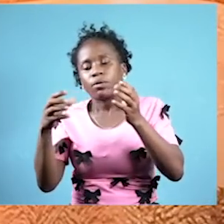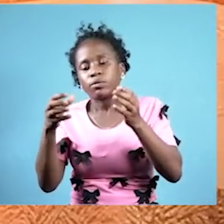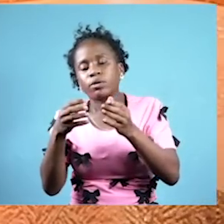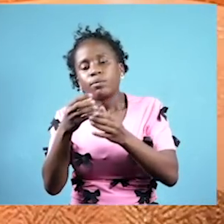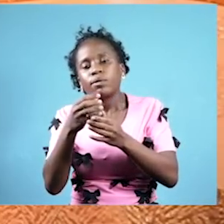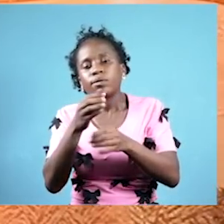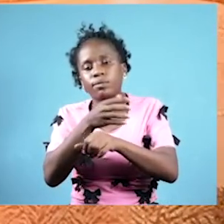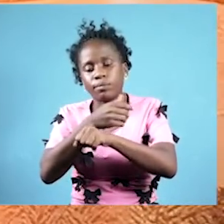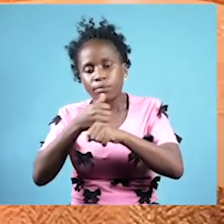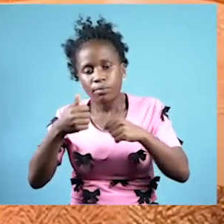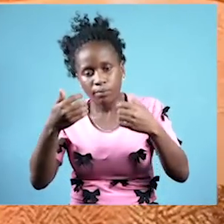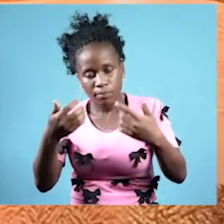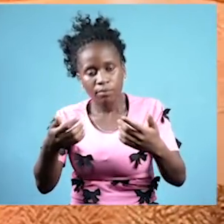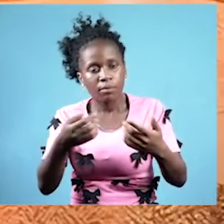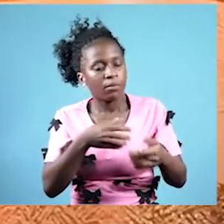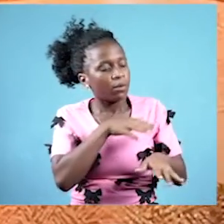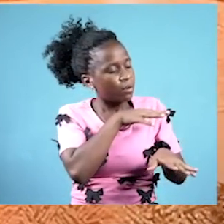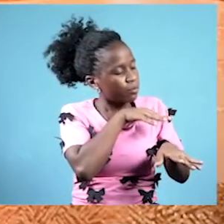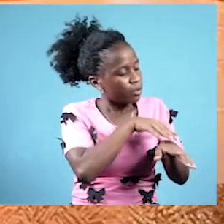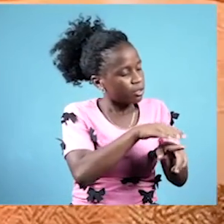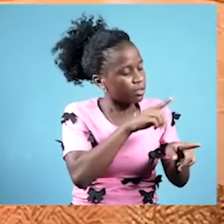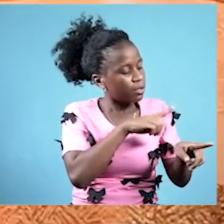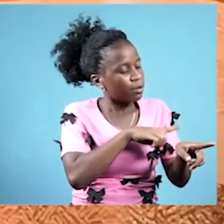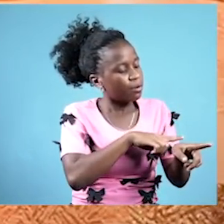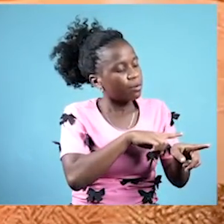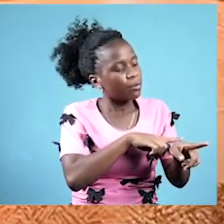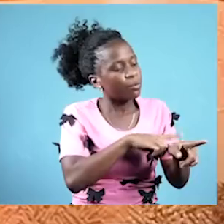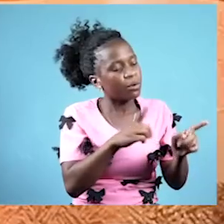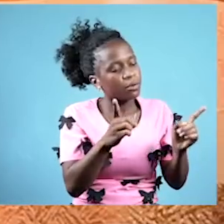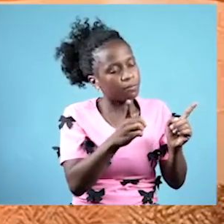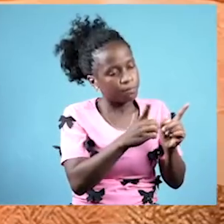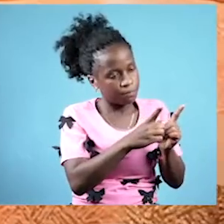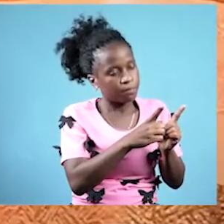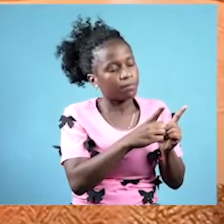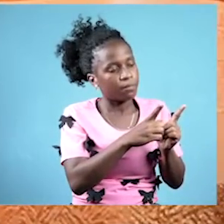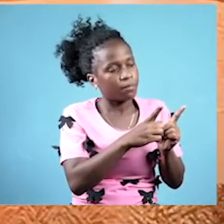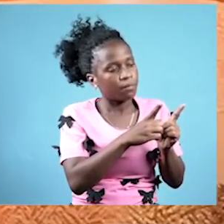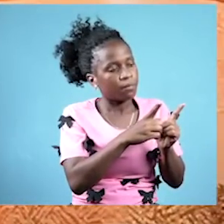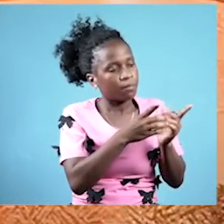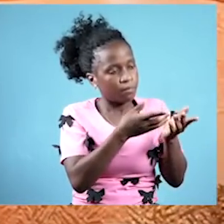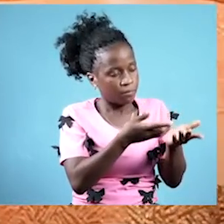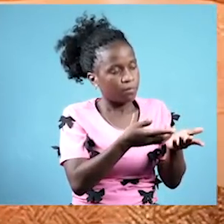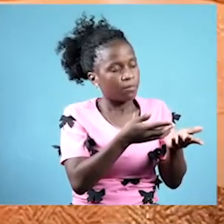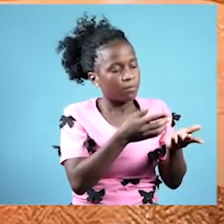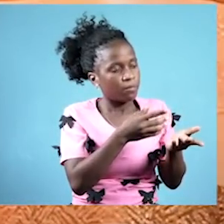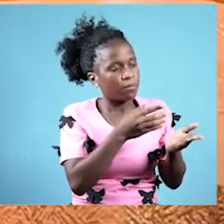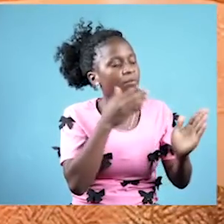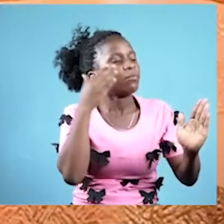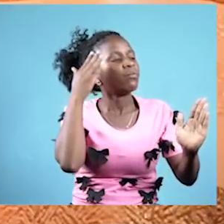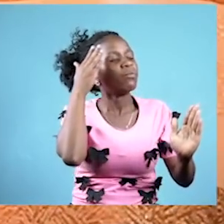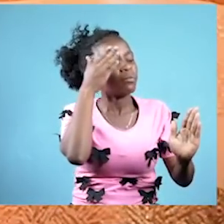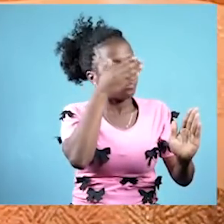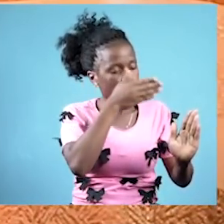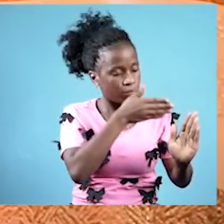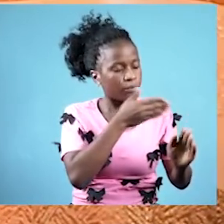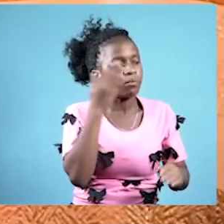kinavyoendesha shughuli zake, michakato ya kupata wagombea kama ilivyo, namna ambavyo viongozi wanafanya kazi kwa maana ya utendaji na